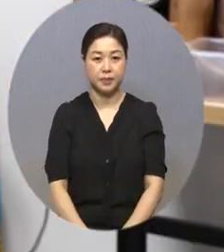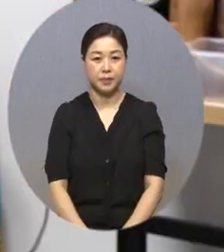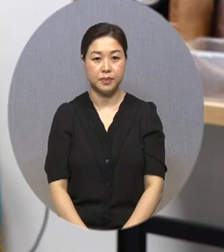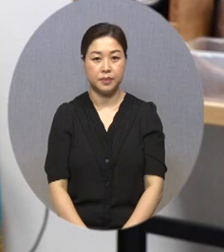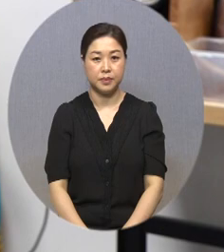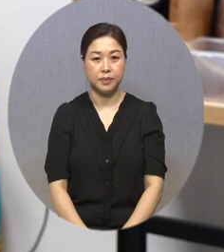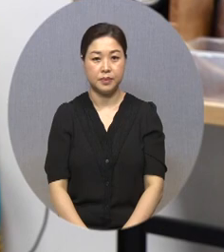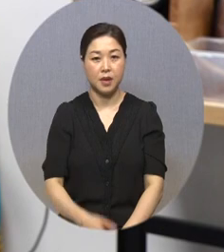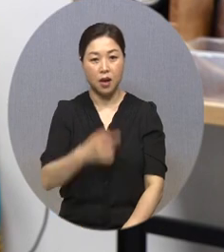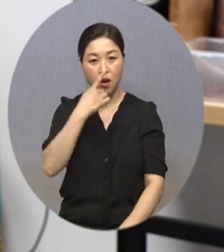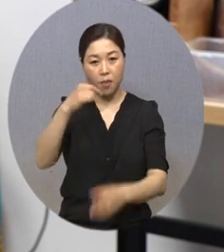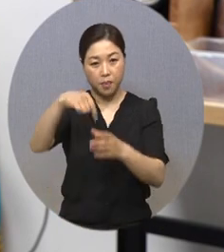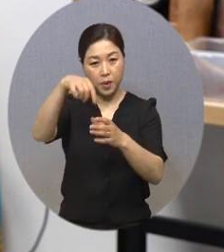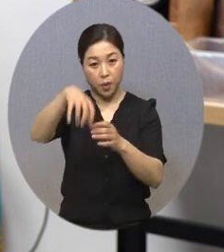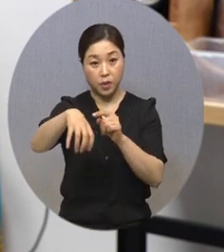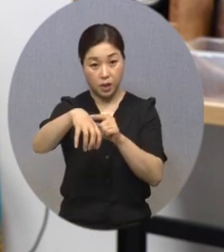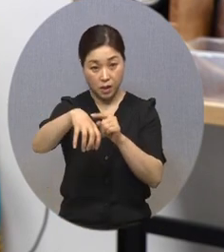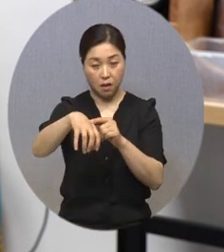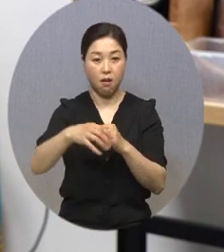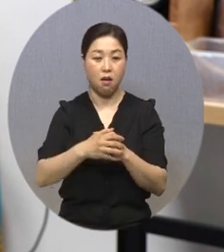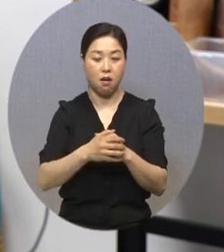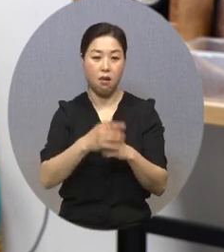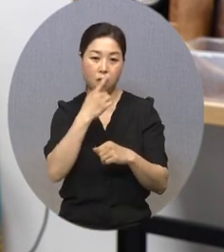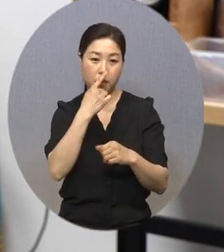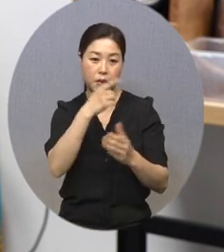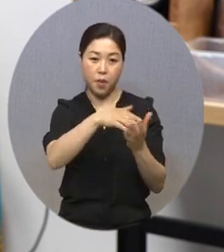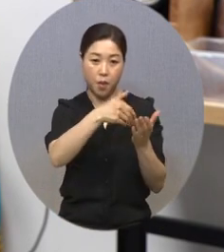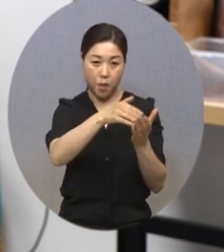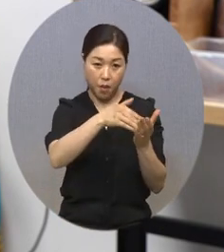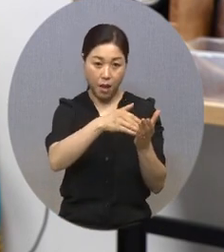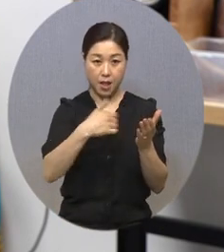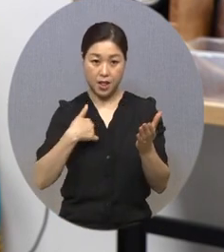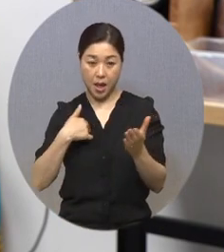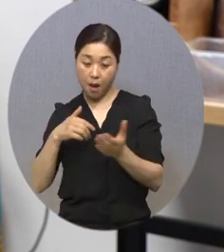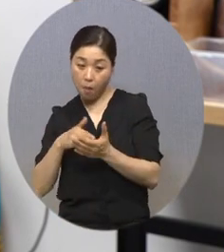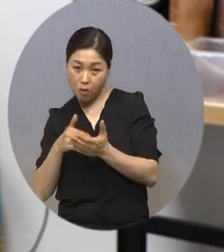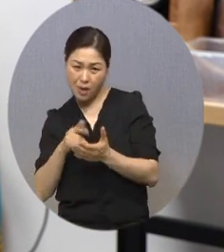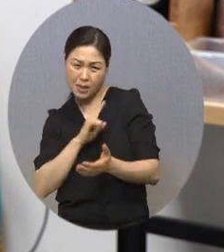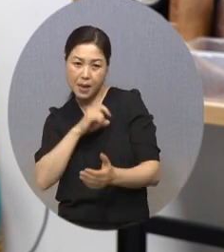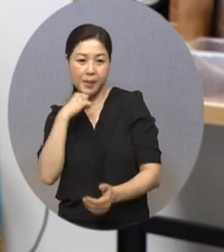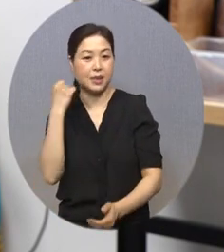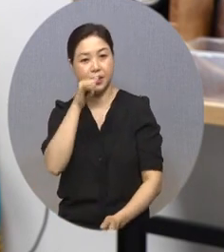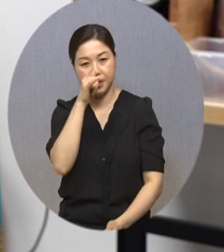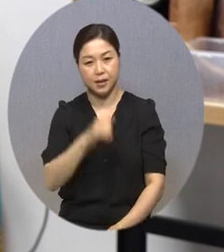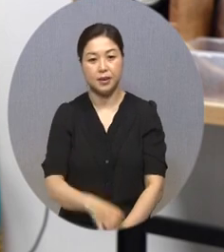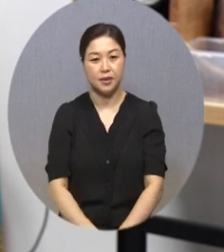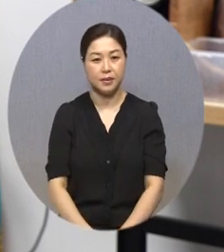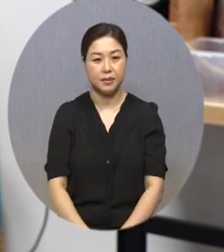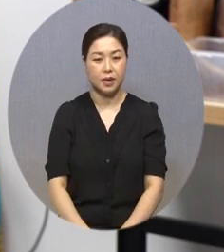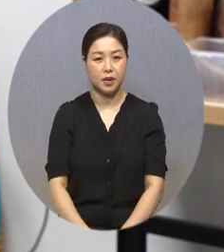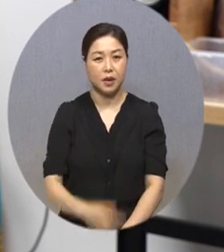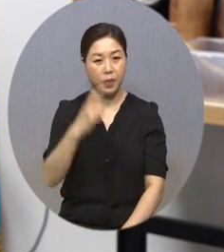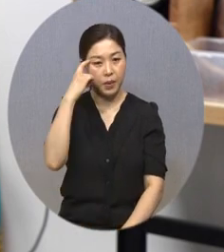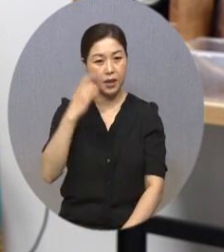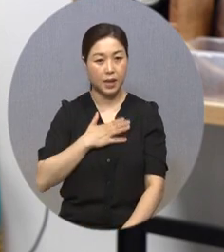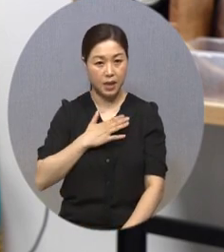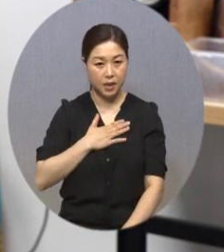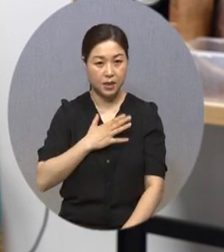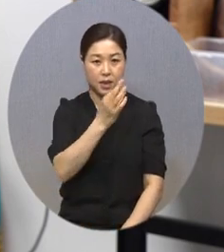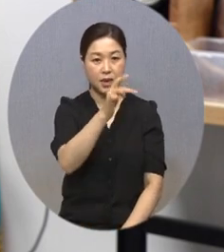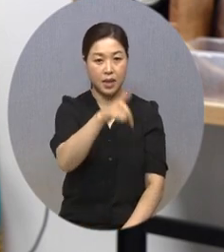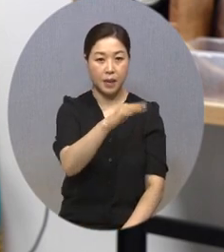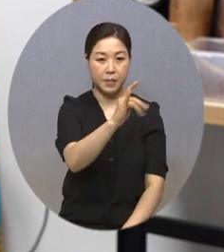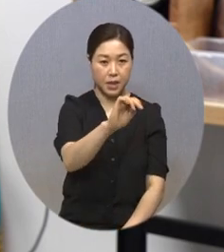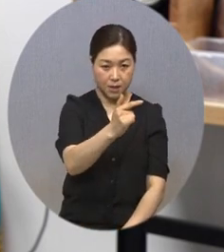아무리 맛있는 커피를 볶는 다고 해도 내가 볶은 것 하고 맛있을 수 없어요 예 왜냐면 나는 약 배전 이야 나는